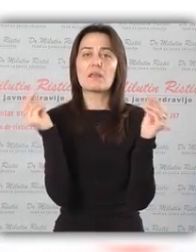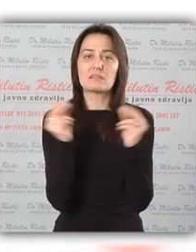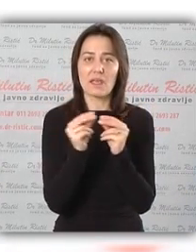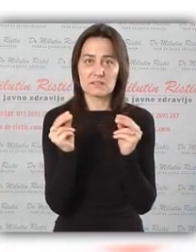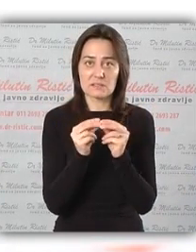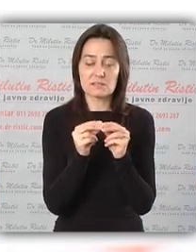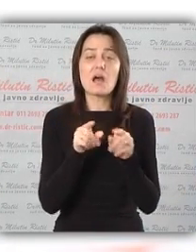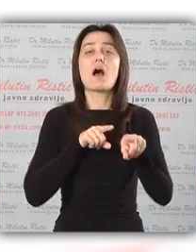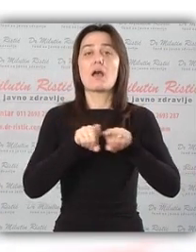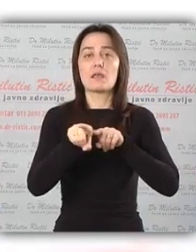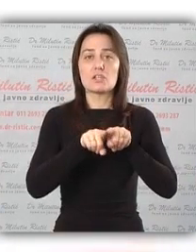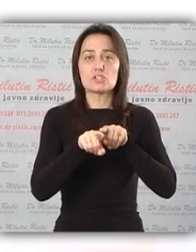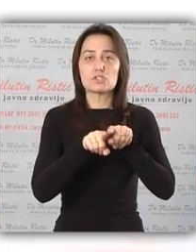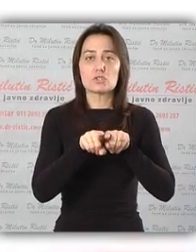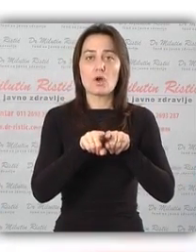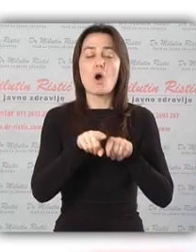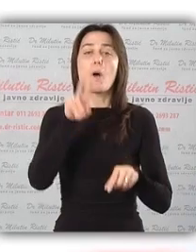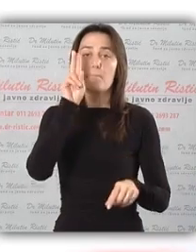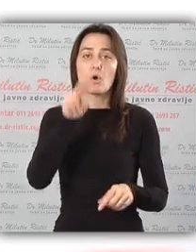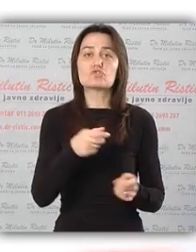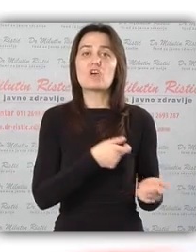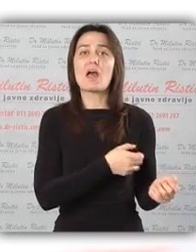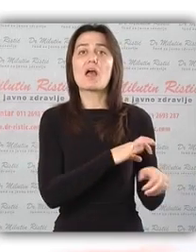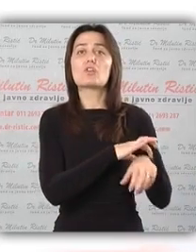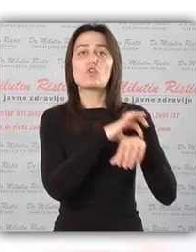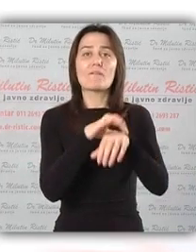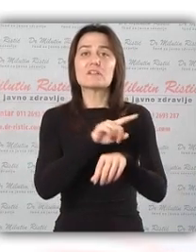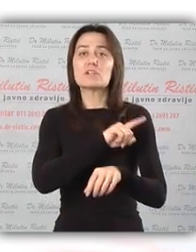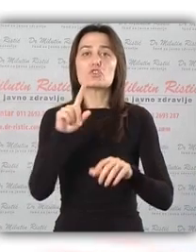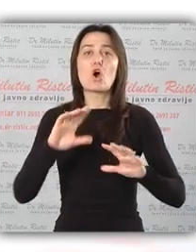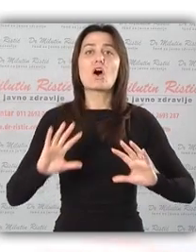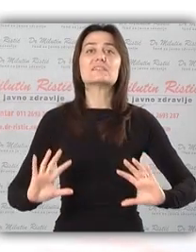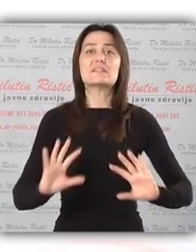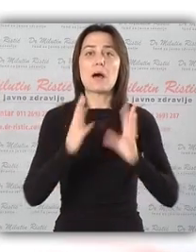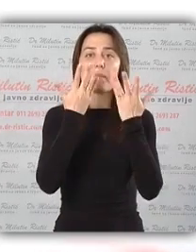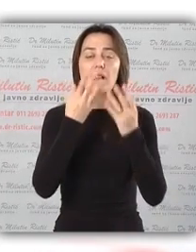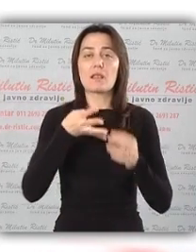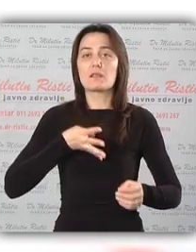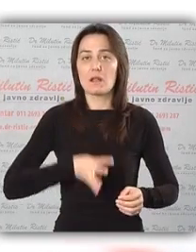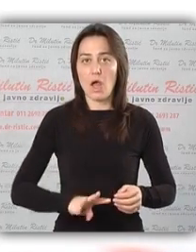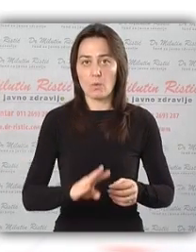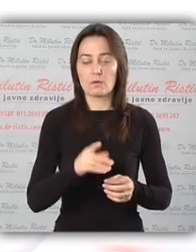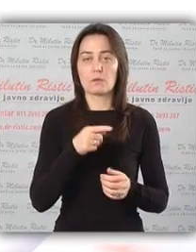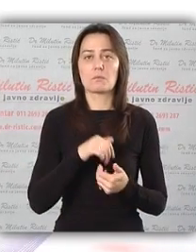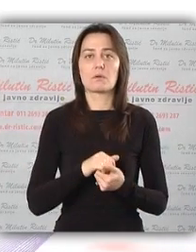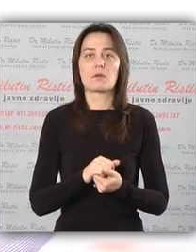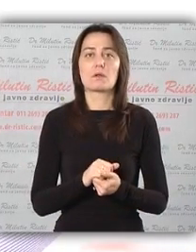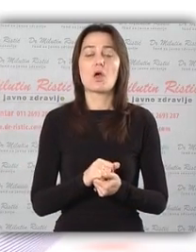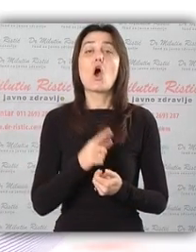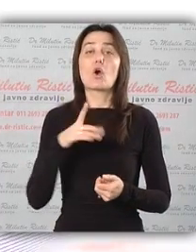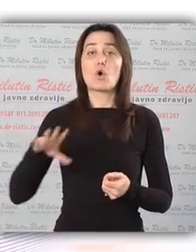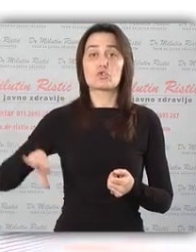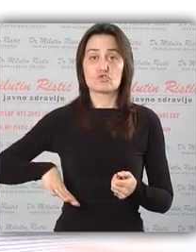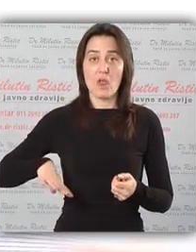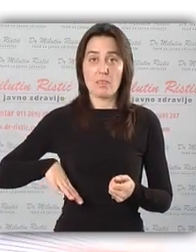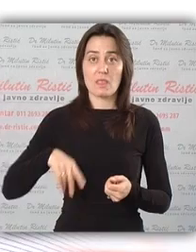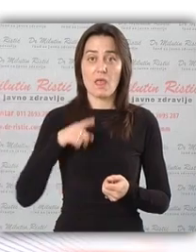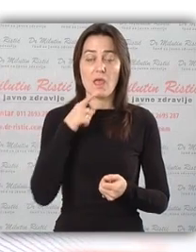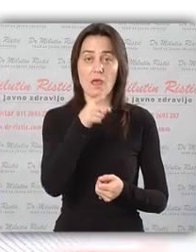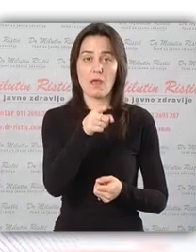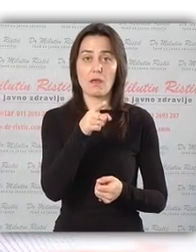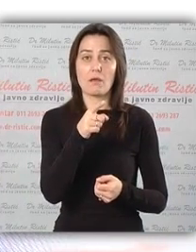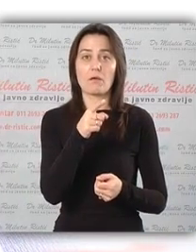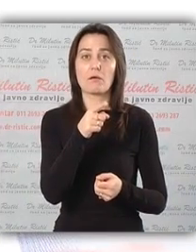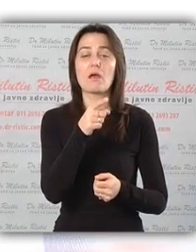i testisa, a takođe i može dovesti do zapaljenja na urinarnom traktu.